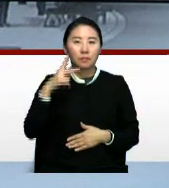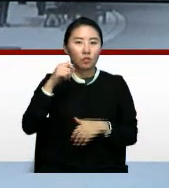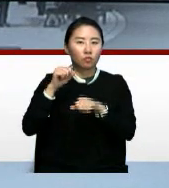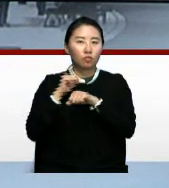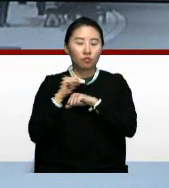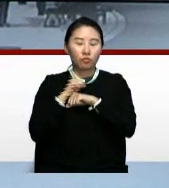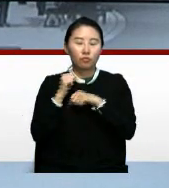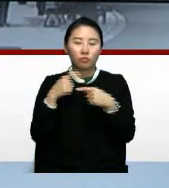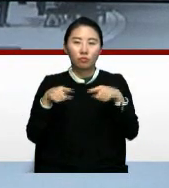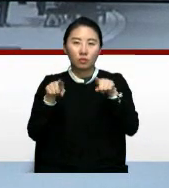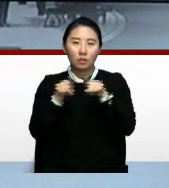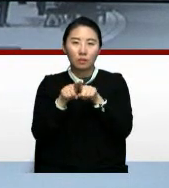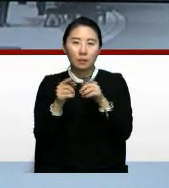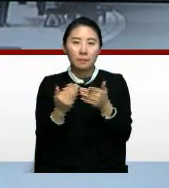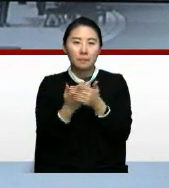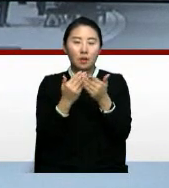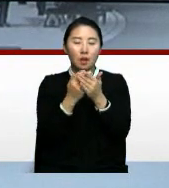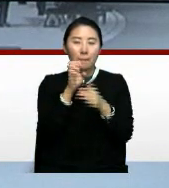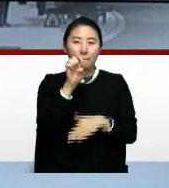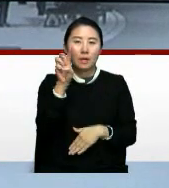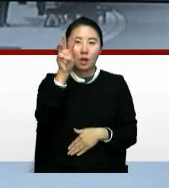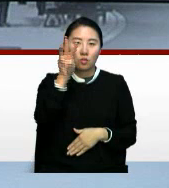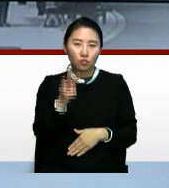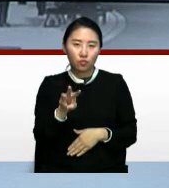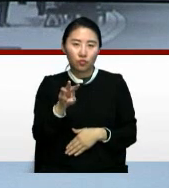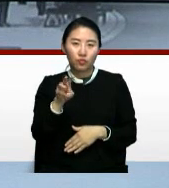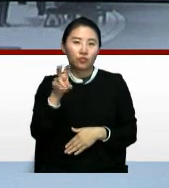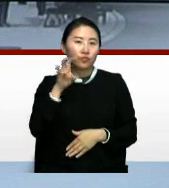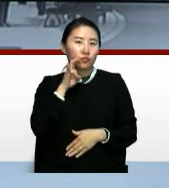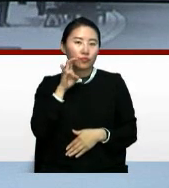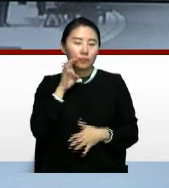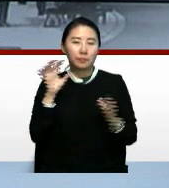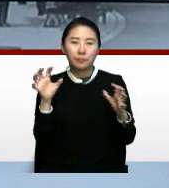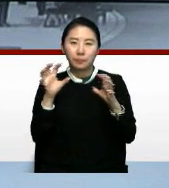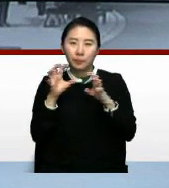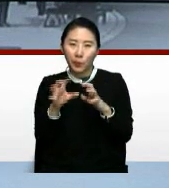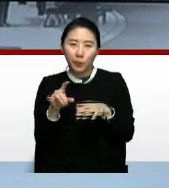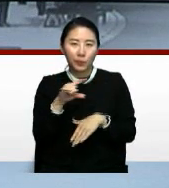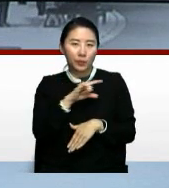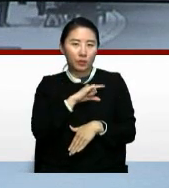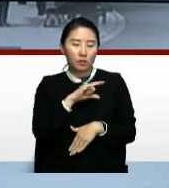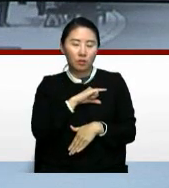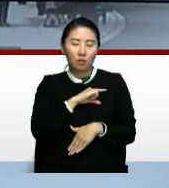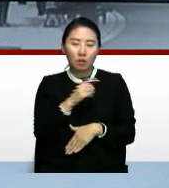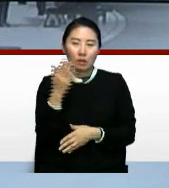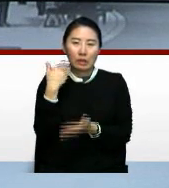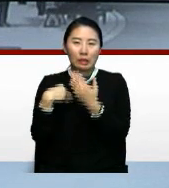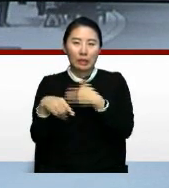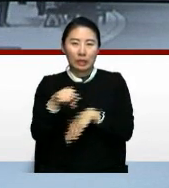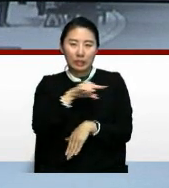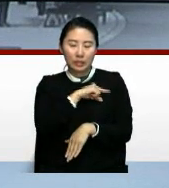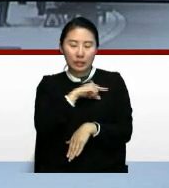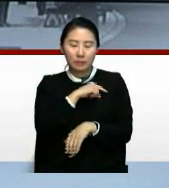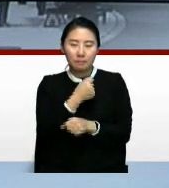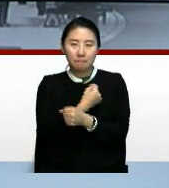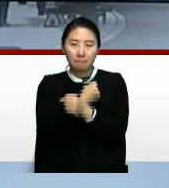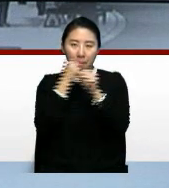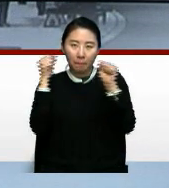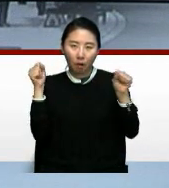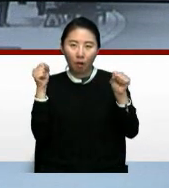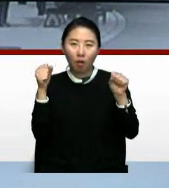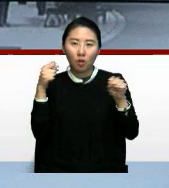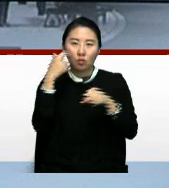미군 주둔과 함께 번성했던 파주 용주골은 집창촌으로 알려진 지명이죠. 과거의 오명을 벗고 60,